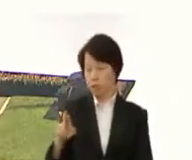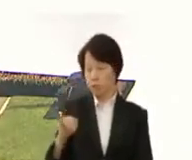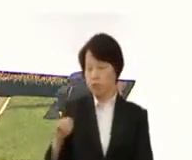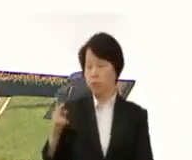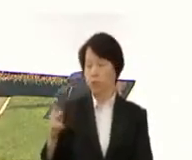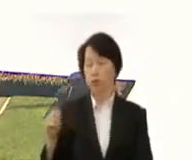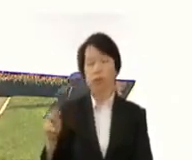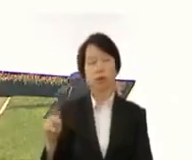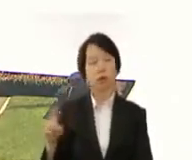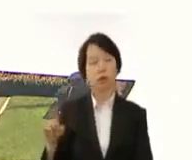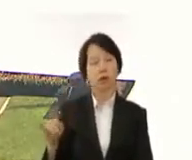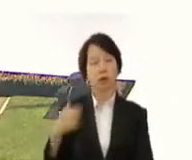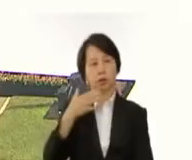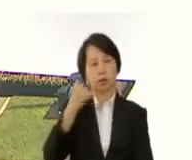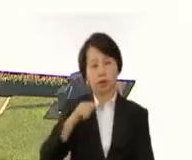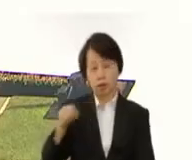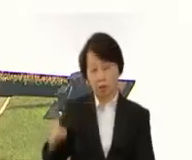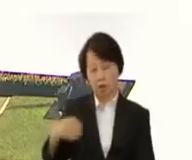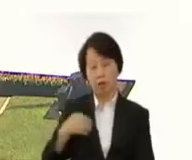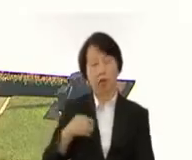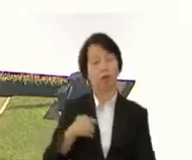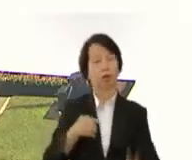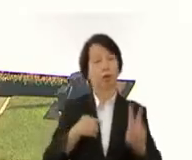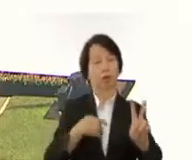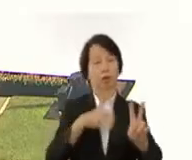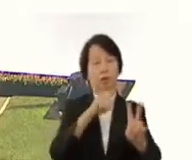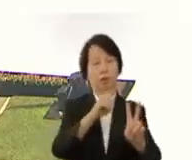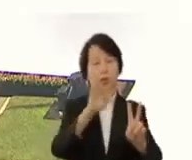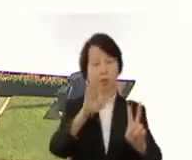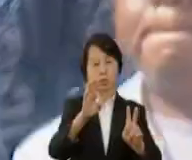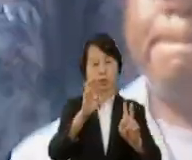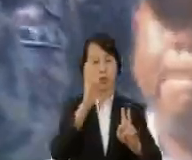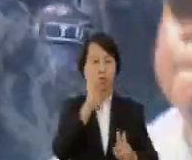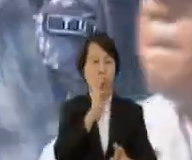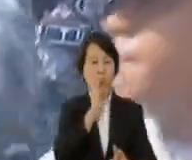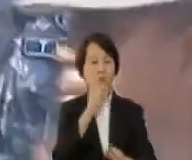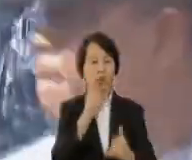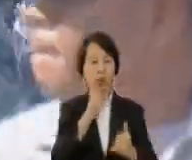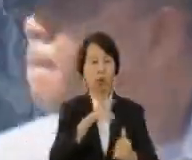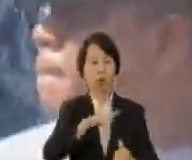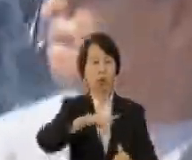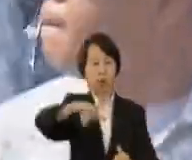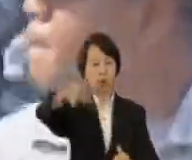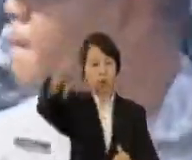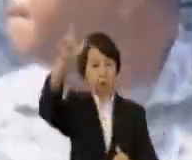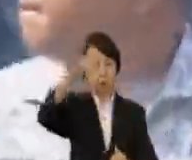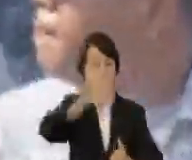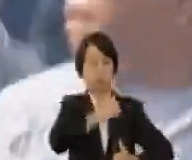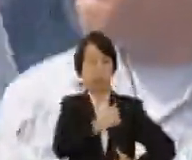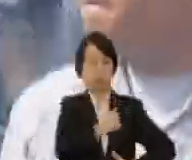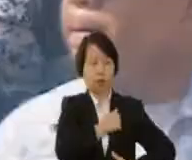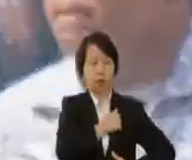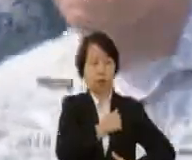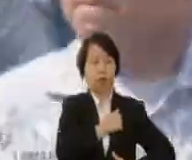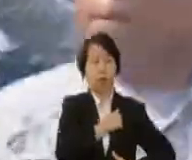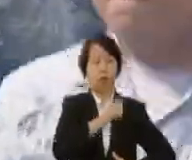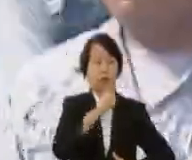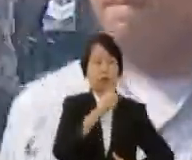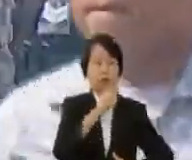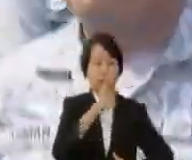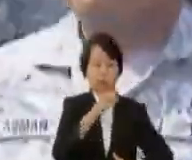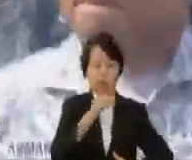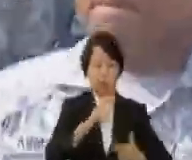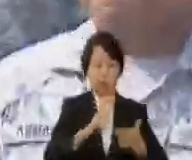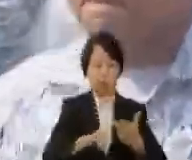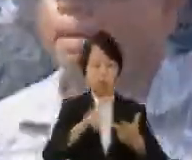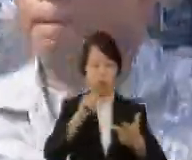Adalah gabungan terbaik seramai 209 orang wanita Angkatan Tentera Malaysia dari Tentera Darat, Tentera Laut dan